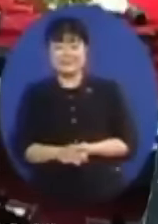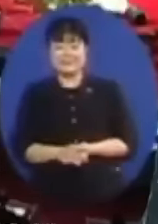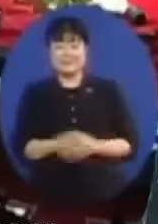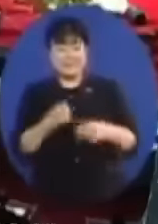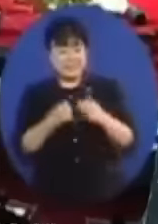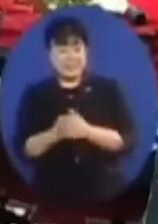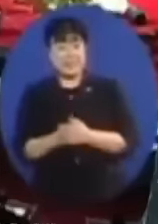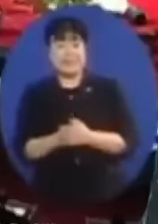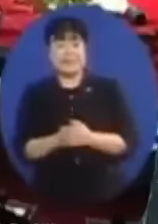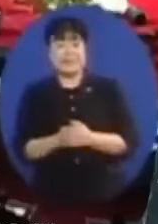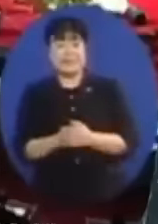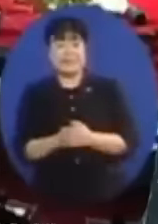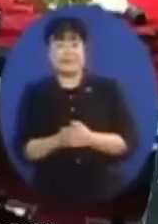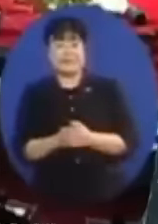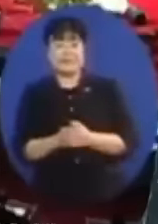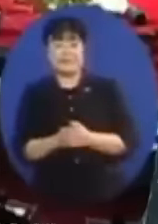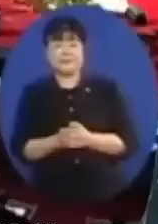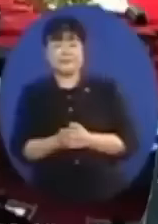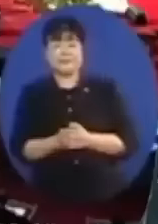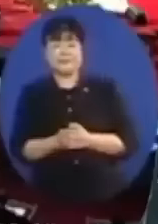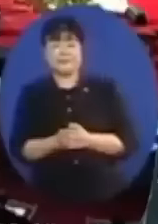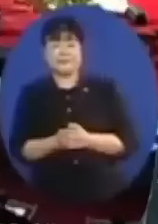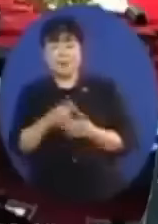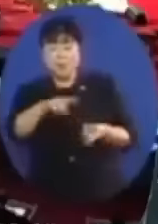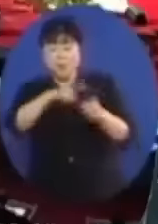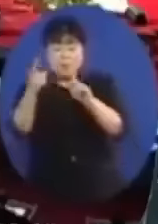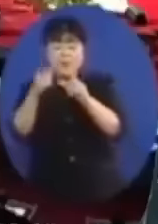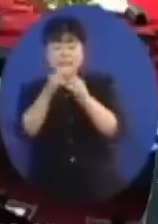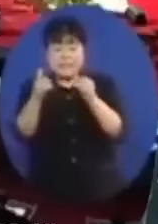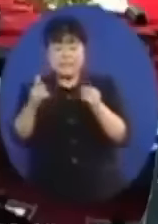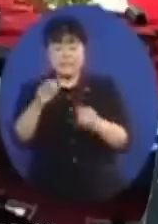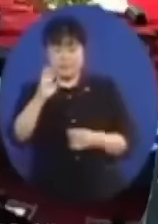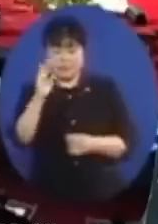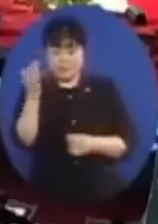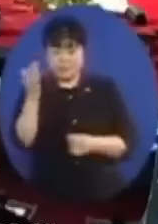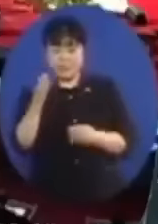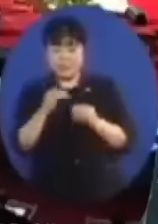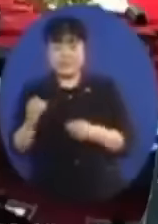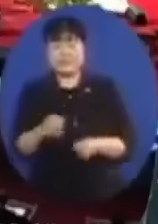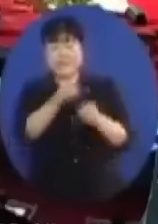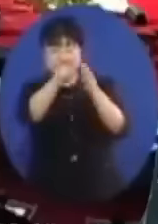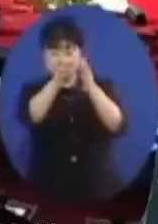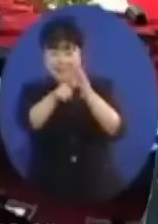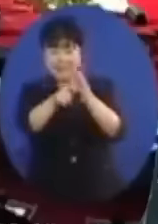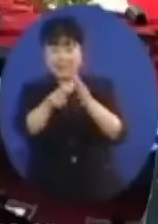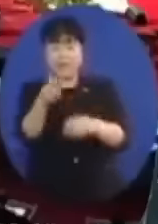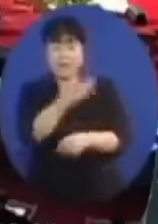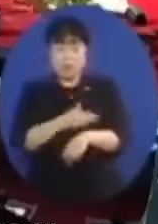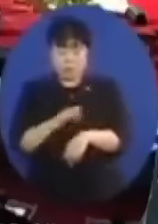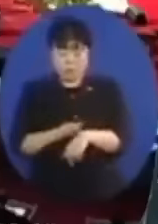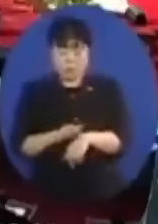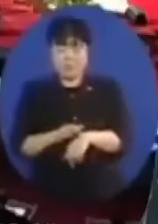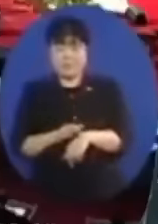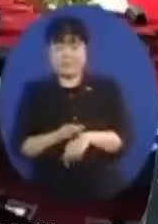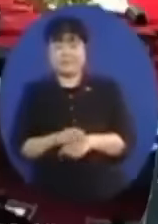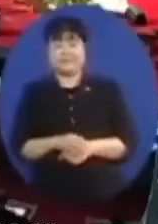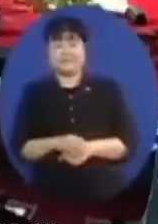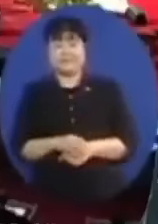그러므로 우리는 결국 부활할 사람들이기 때문에 이 땅에서 살 동안 그 몸이